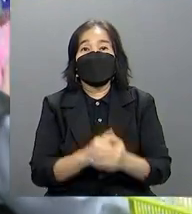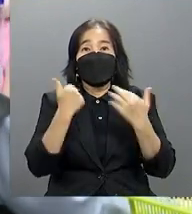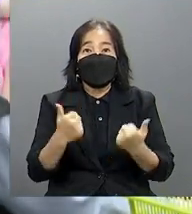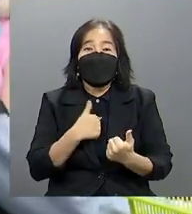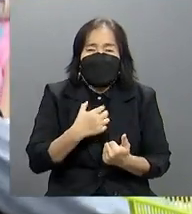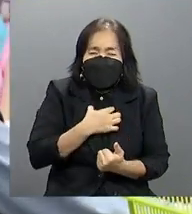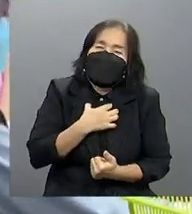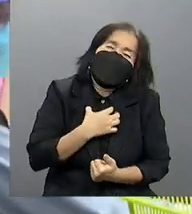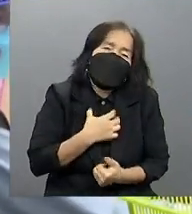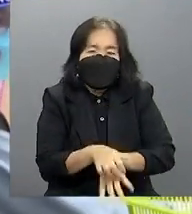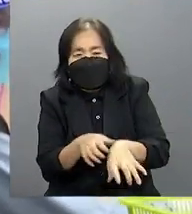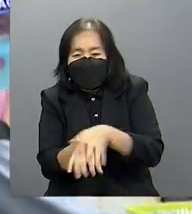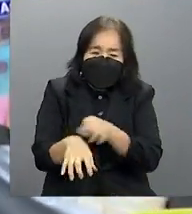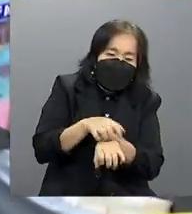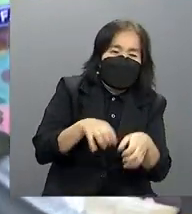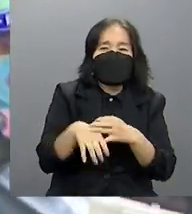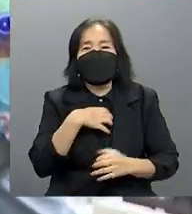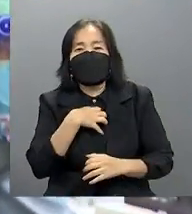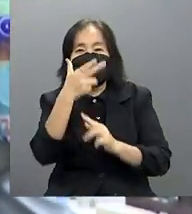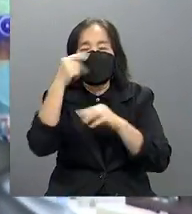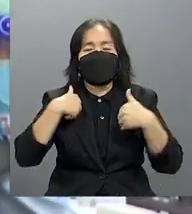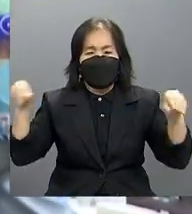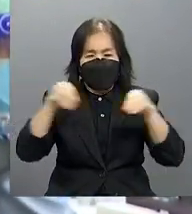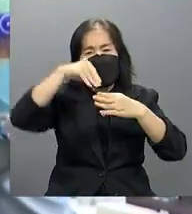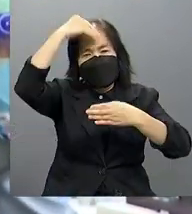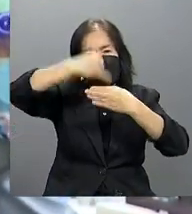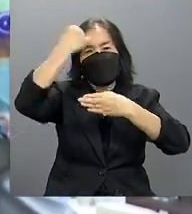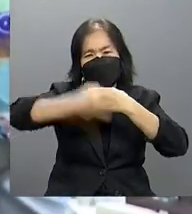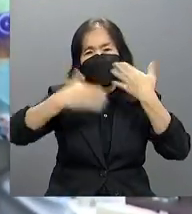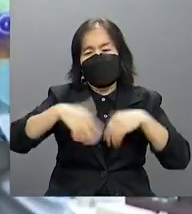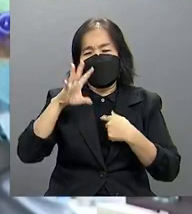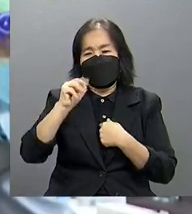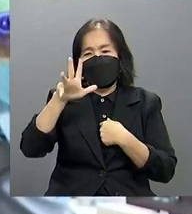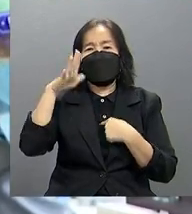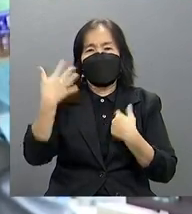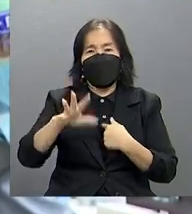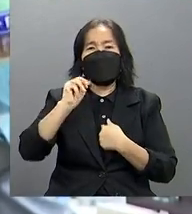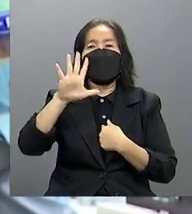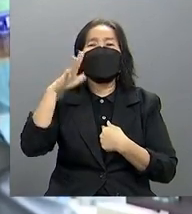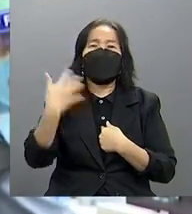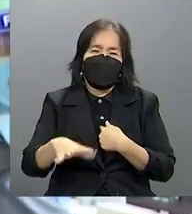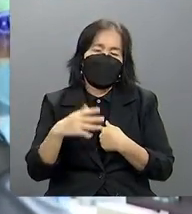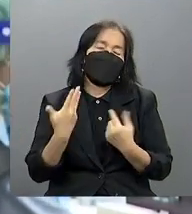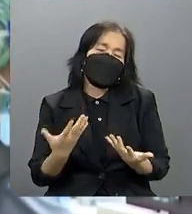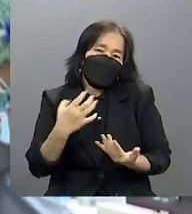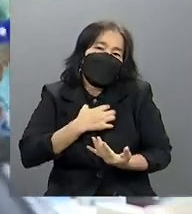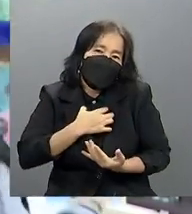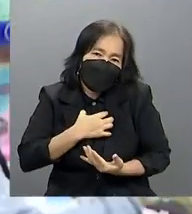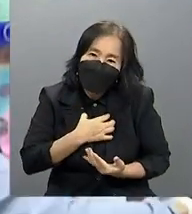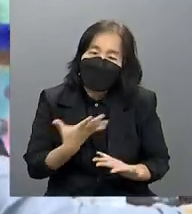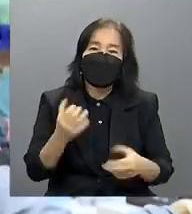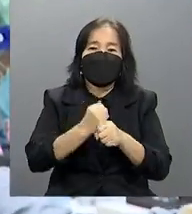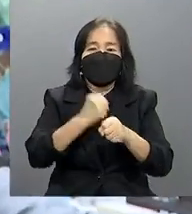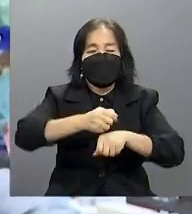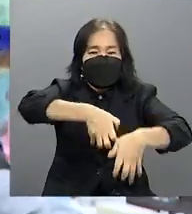แบบคือมันจะจบแล้วอะอยู่ม.5ก็เทอม2แล้วทีนี้ก็แบบอยากทำหนังกับเพื่อนอย